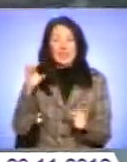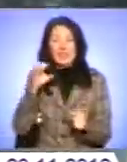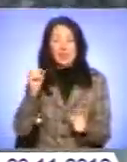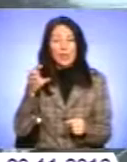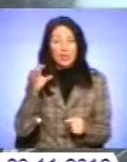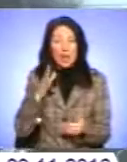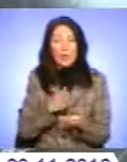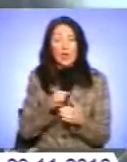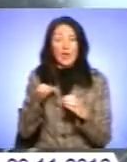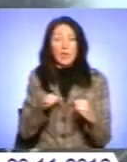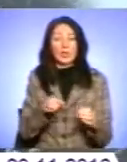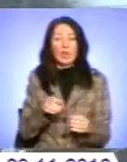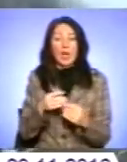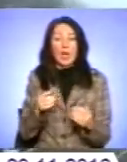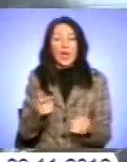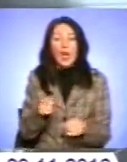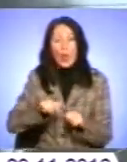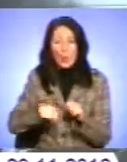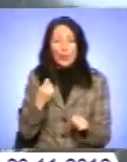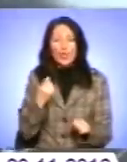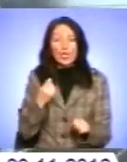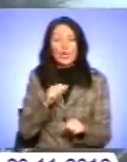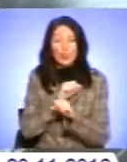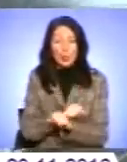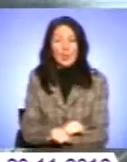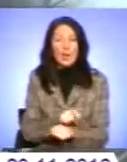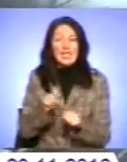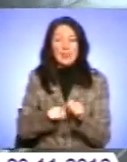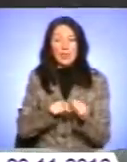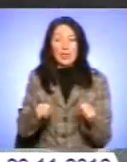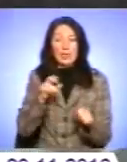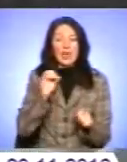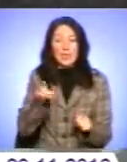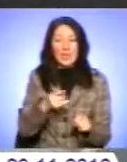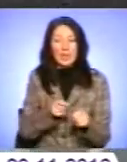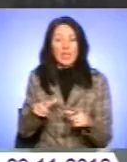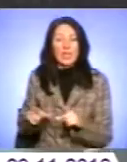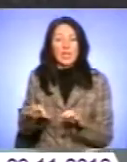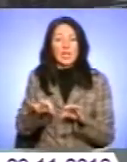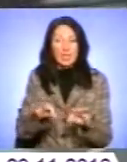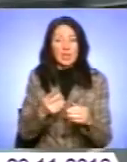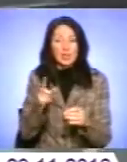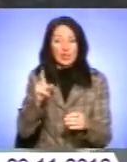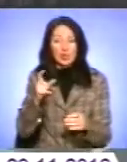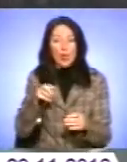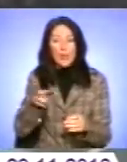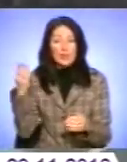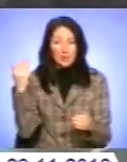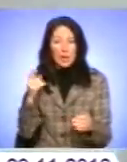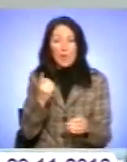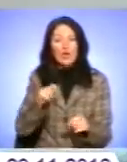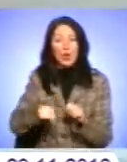зупиняли автоінспектори ДАІ, які їхали за сотню метрів позаду. Першого порушника зупинили на автошляху